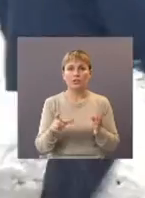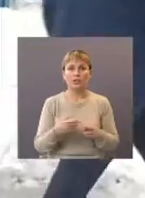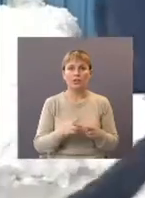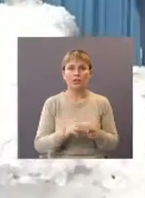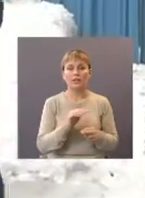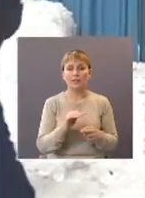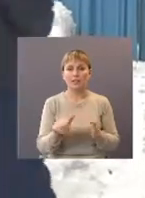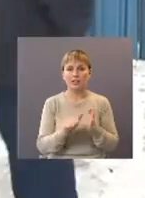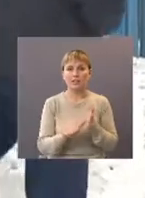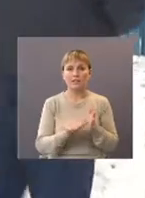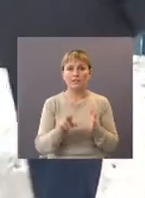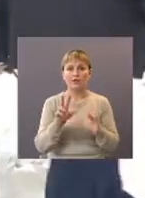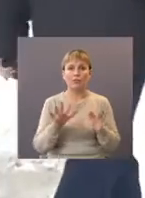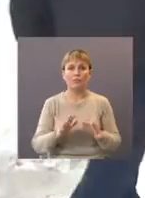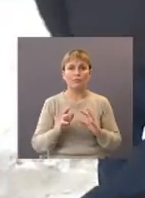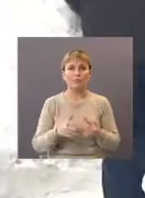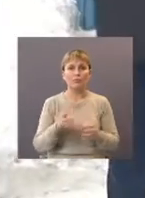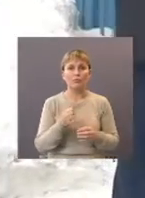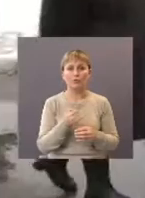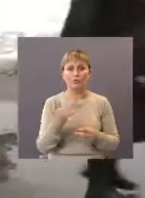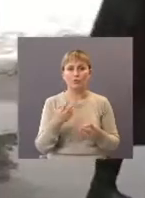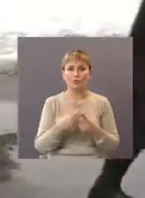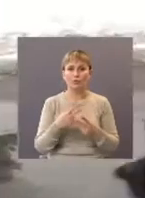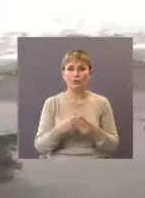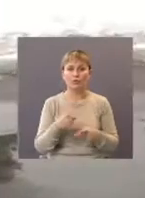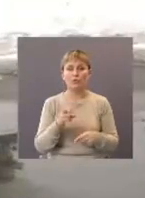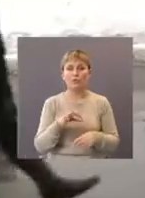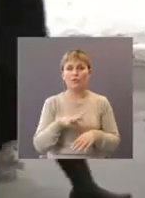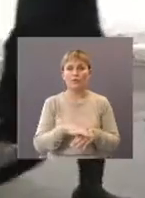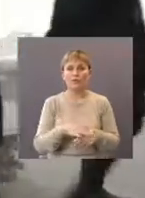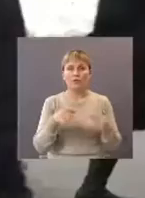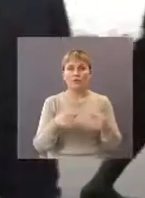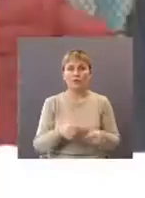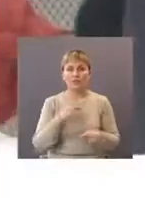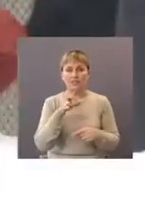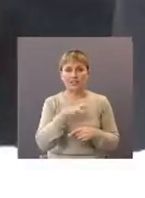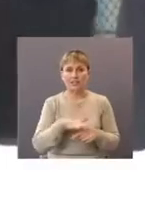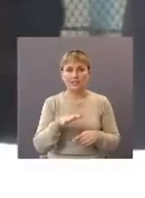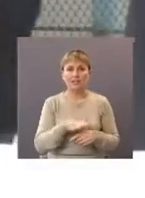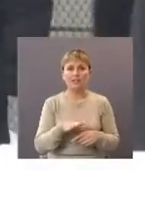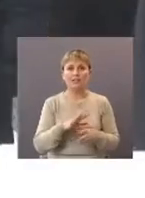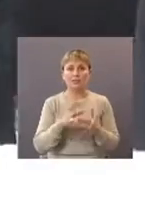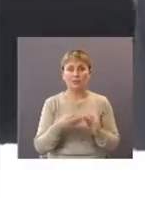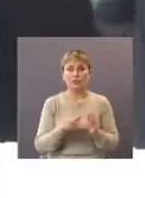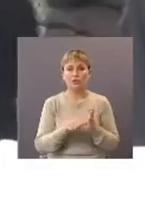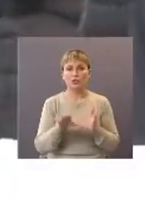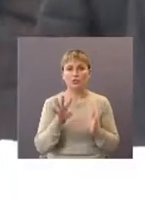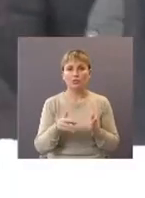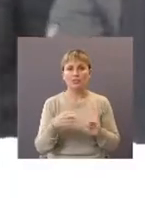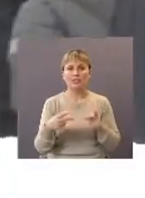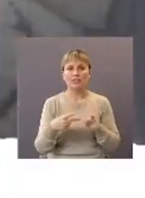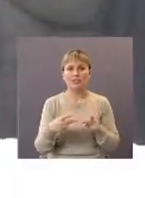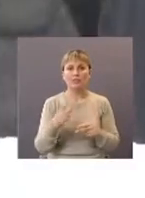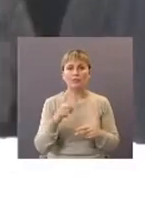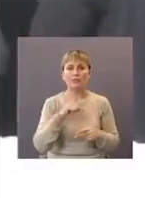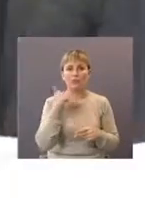официально 62-е место в мире по числу заключенных. А по факту, уточнил Меркель, страна и вовсе 64-е. Для сравнения, в